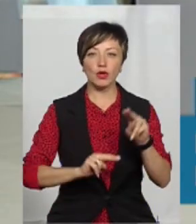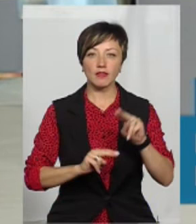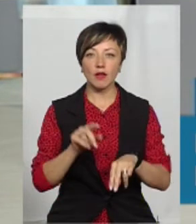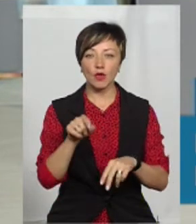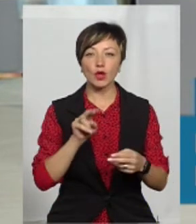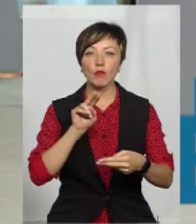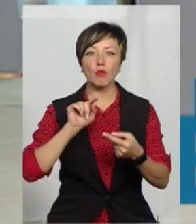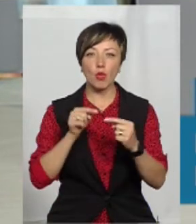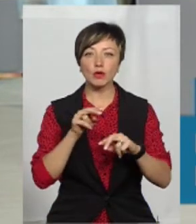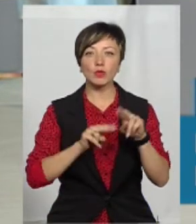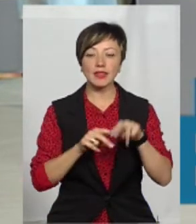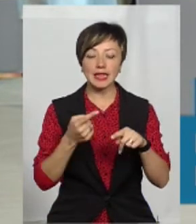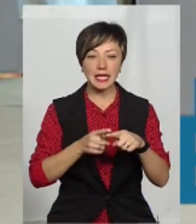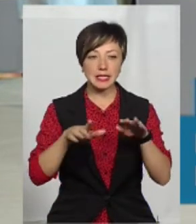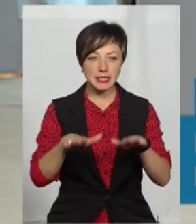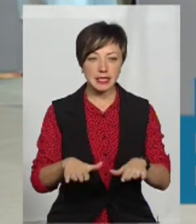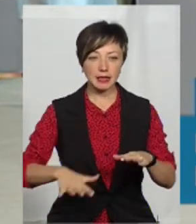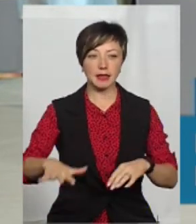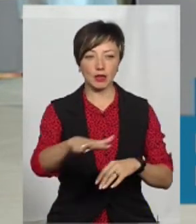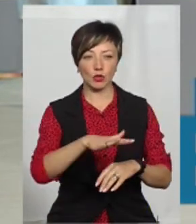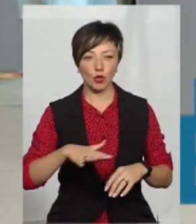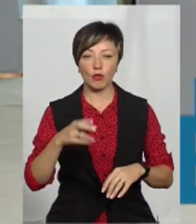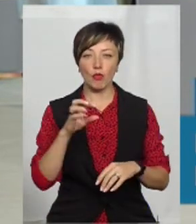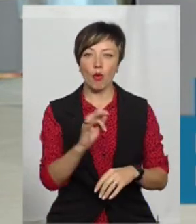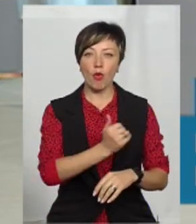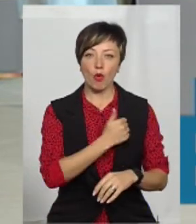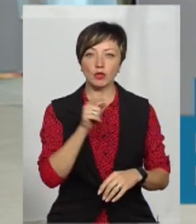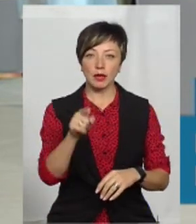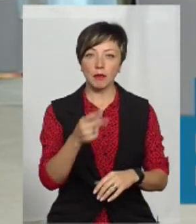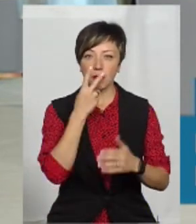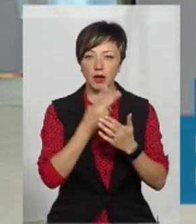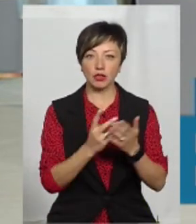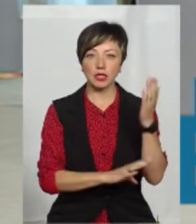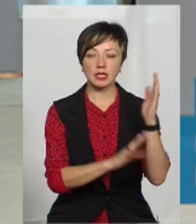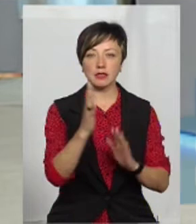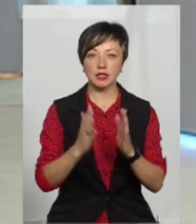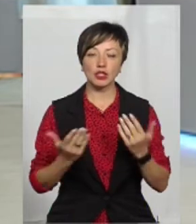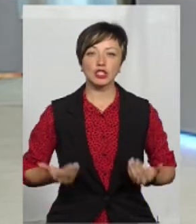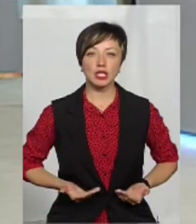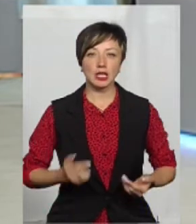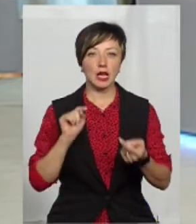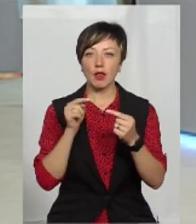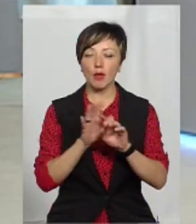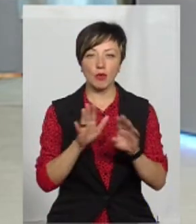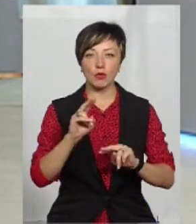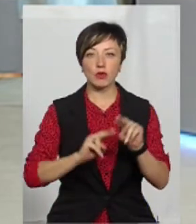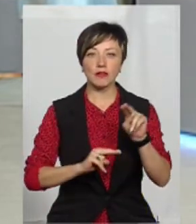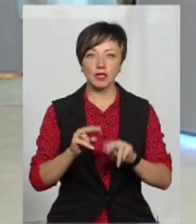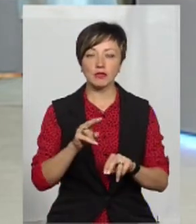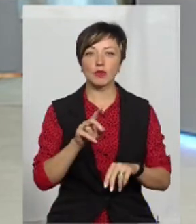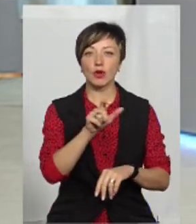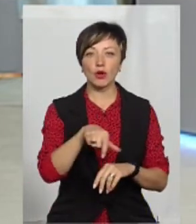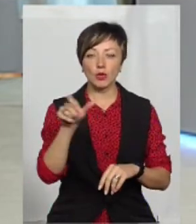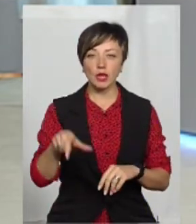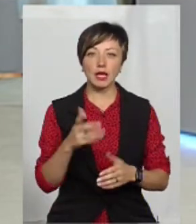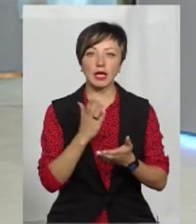вони проти будівництва саме на цій території, тому що хочуть там бачити сквер. Жителі не проти, що будівництва, щоб люди